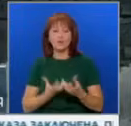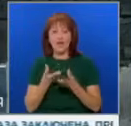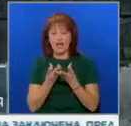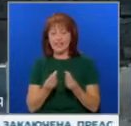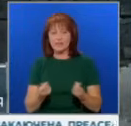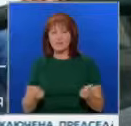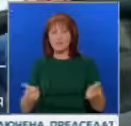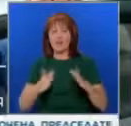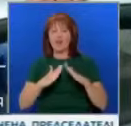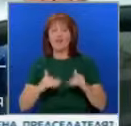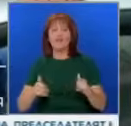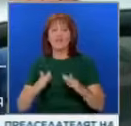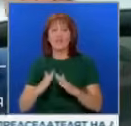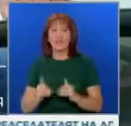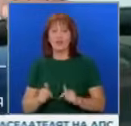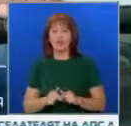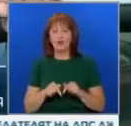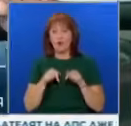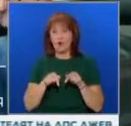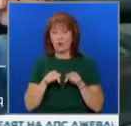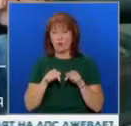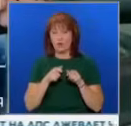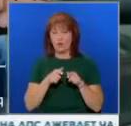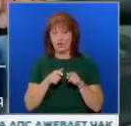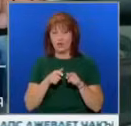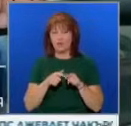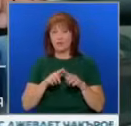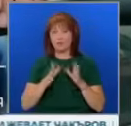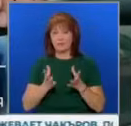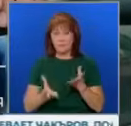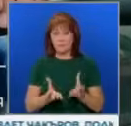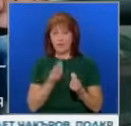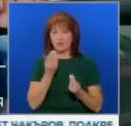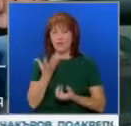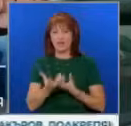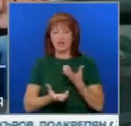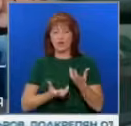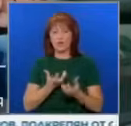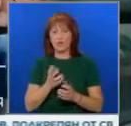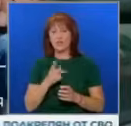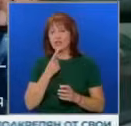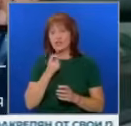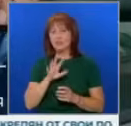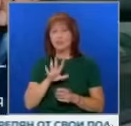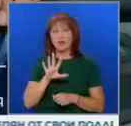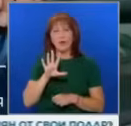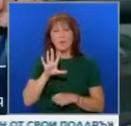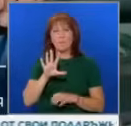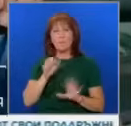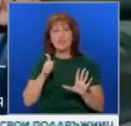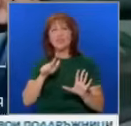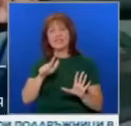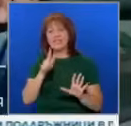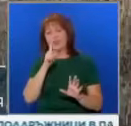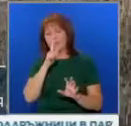изпепели няколко вили. От тук, като почна да гори, за около 5-6 минути, 7 да